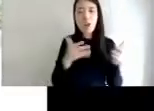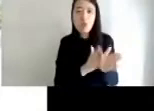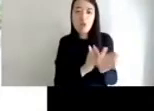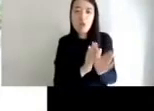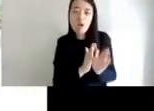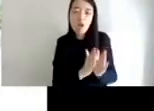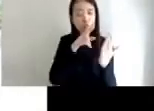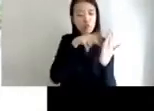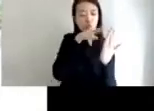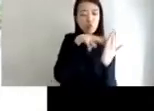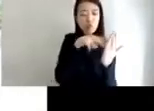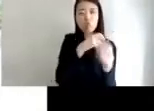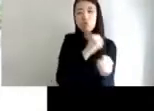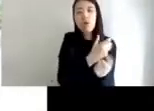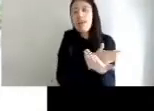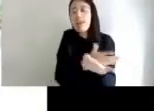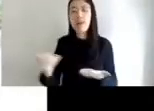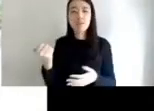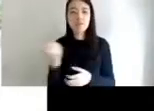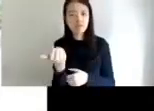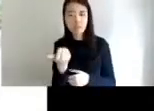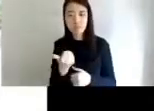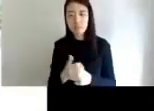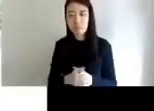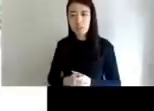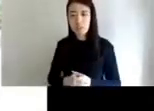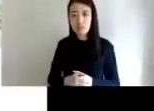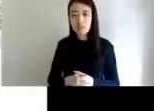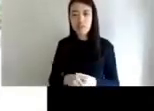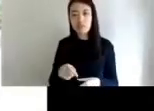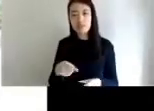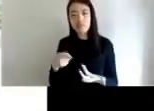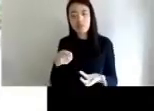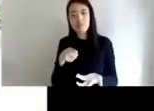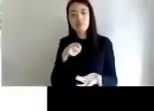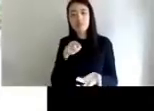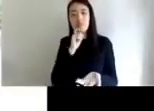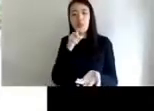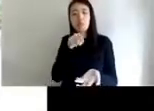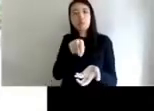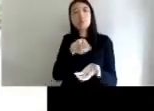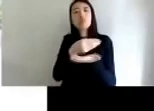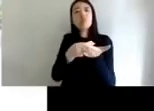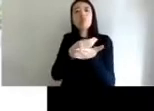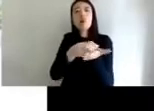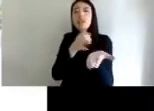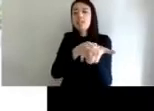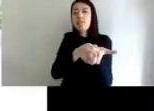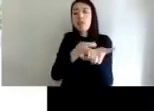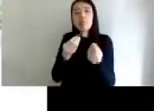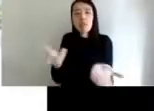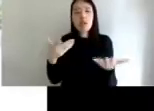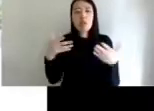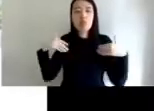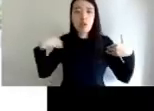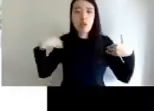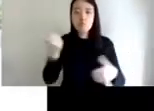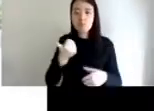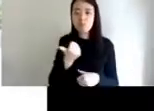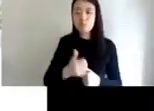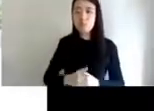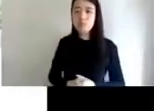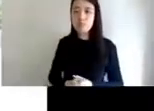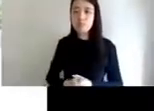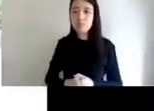樣做乜都得嘅。咁可以咧，就有一個咁樣嘅地方可以玩啊，咁樣。好，咁呢